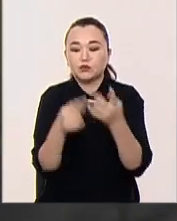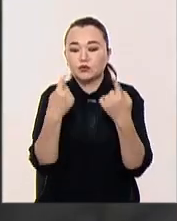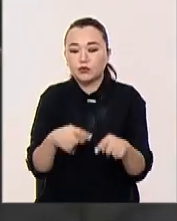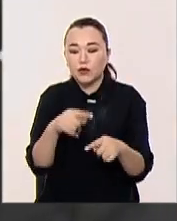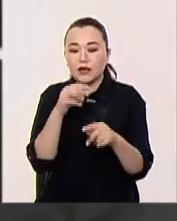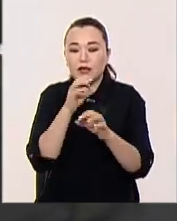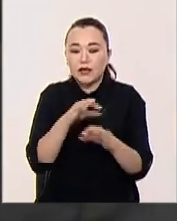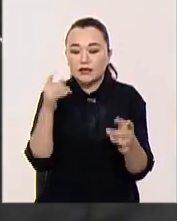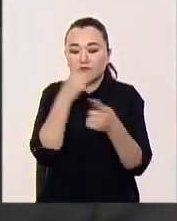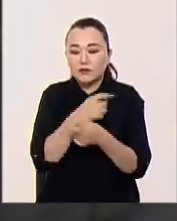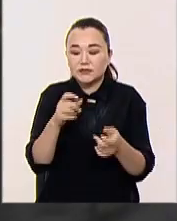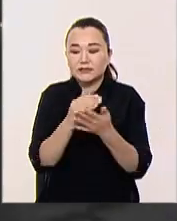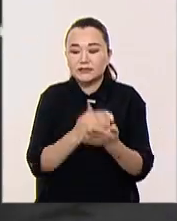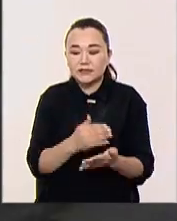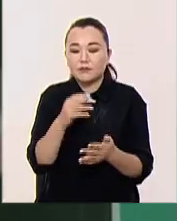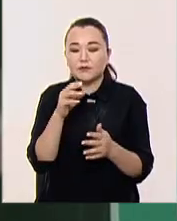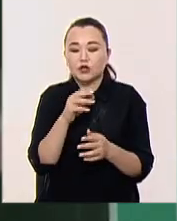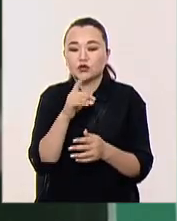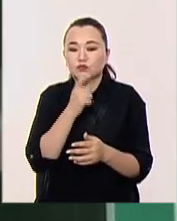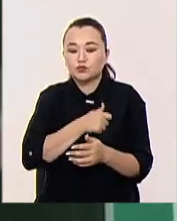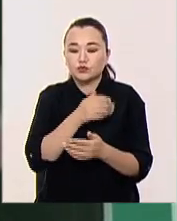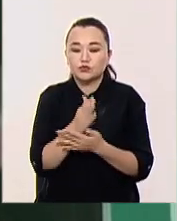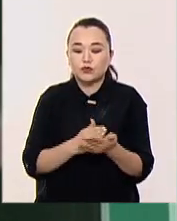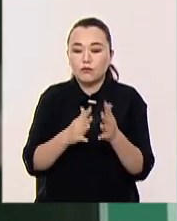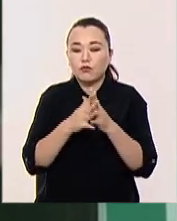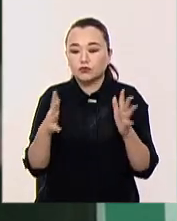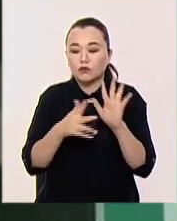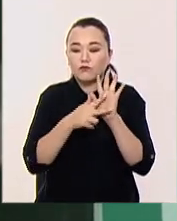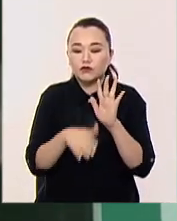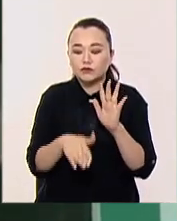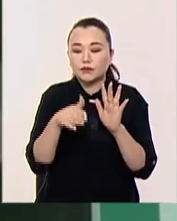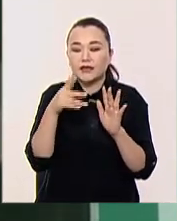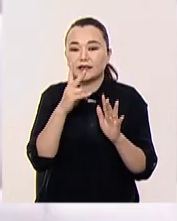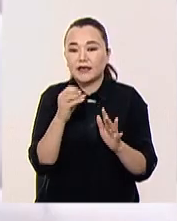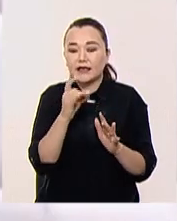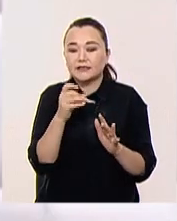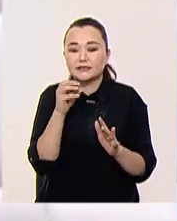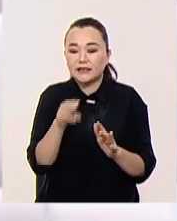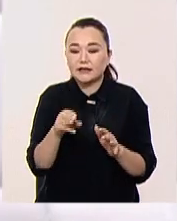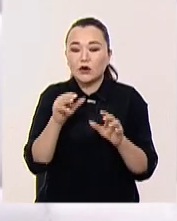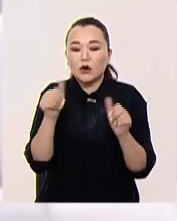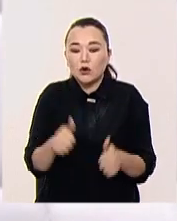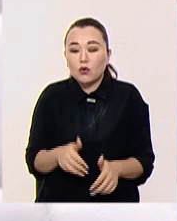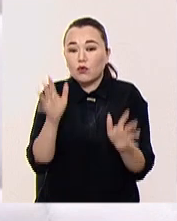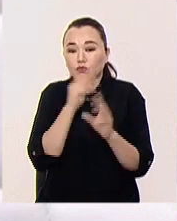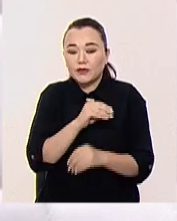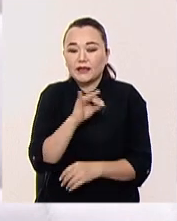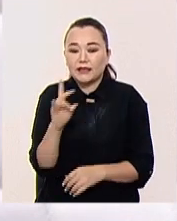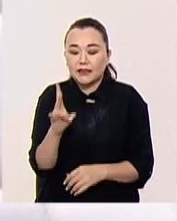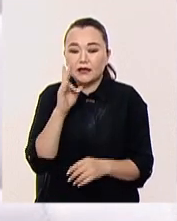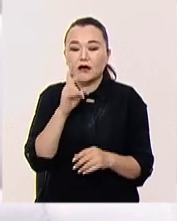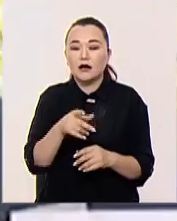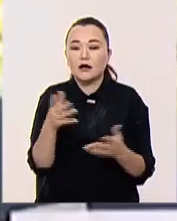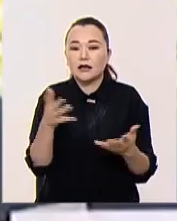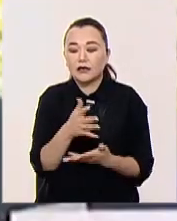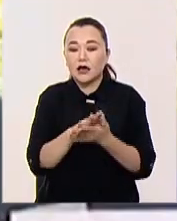данные информационных систем пограничной службы. Больше 8 тысяч нерезидентов за эти дни успели оформить ИИН. А вот при